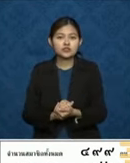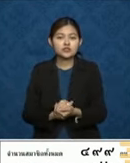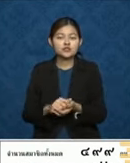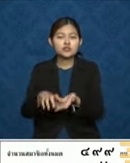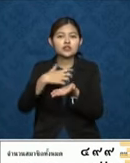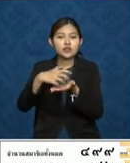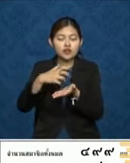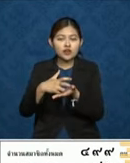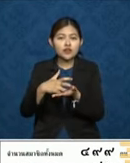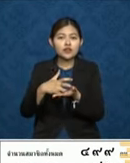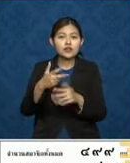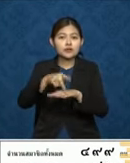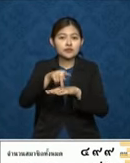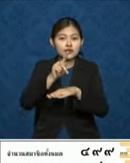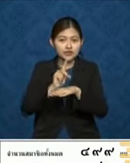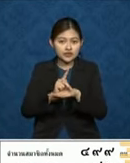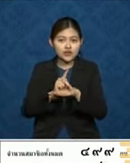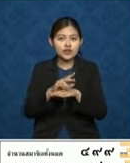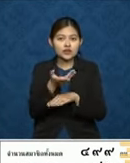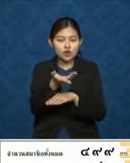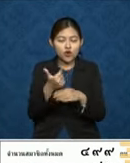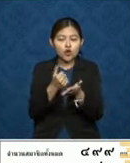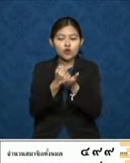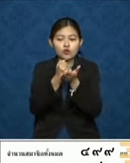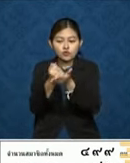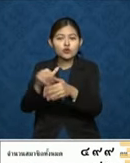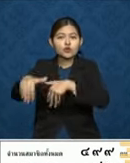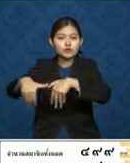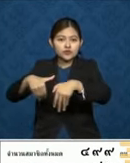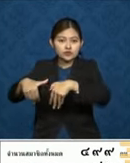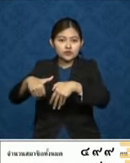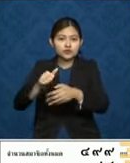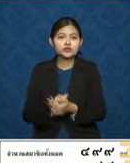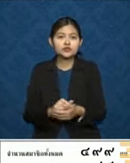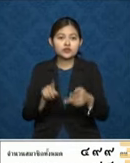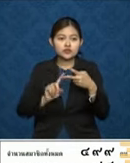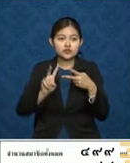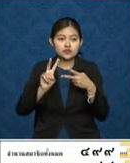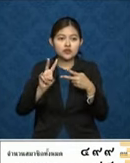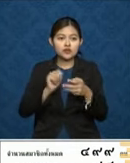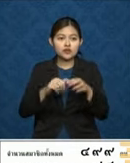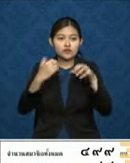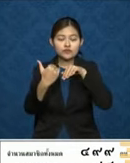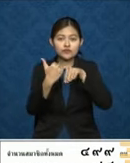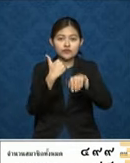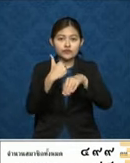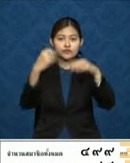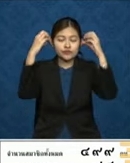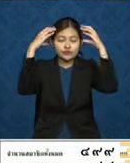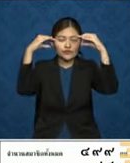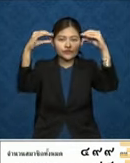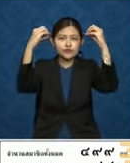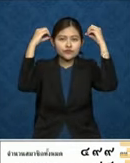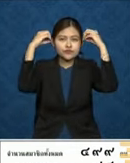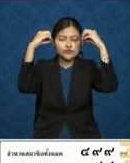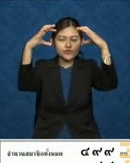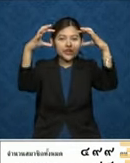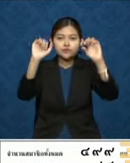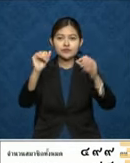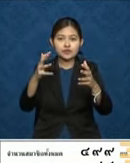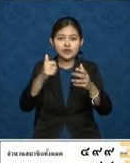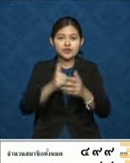ประธานสภาไปยังหน่วยงานที่เกี่ยวข้องช่วยบรรเทาความเดือดร้อนนี้ด้วยครับจุดที่ 2ครับไฟส่องสว่างที่ไม่ติดตลอดเส้นทางโดยเฉพาะ